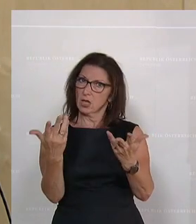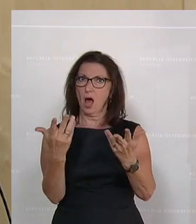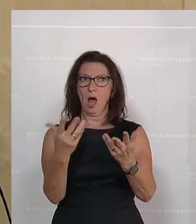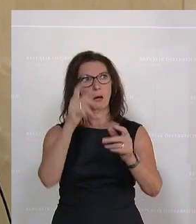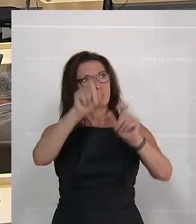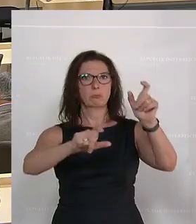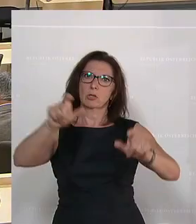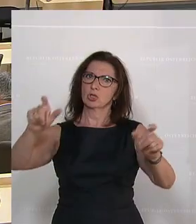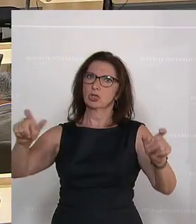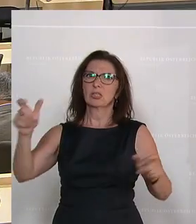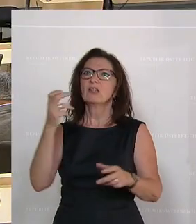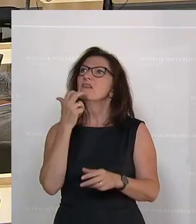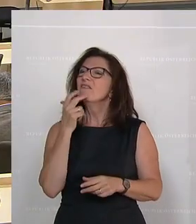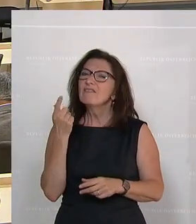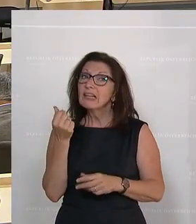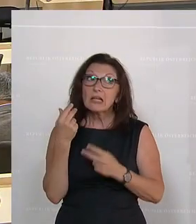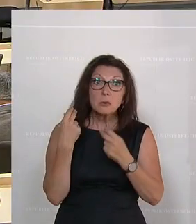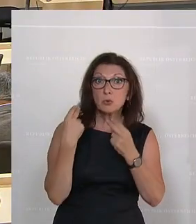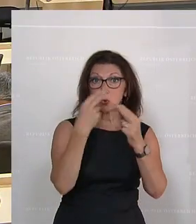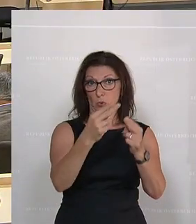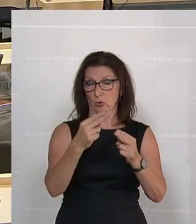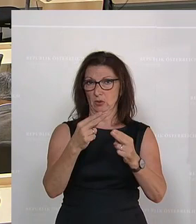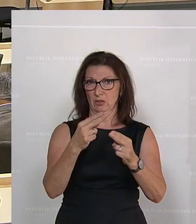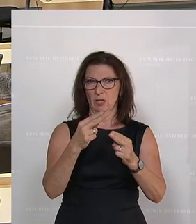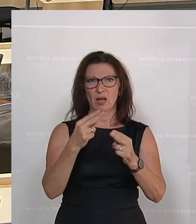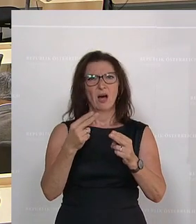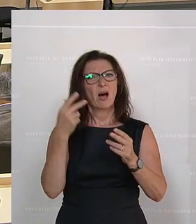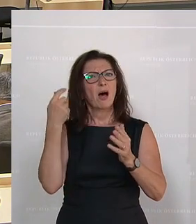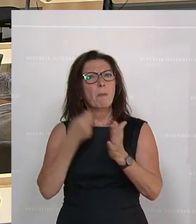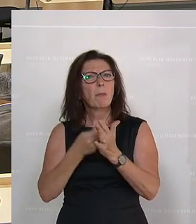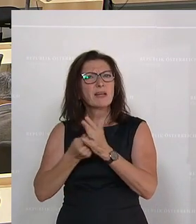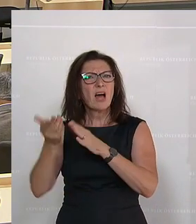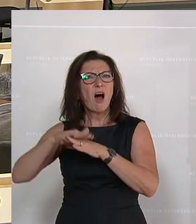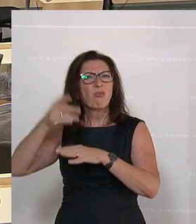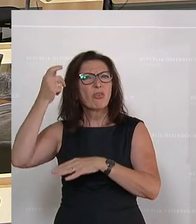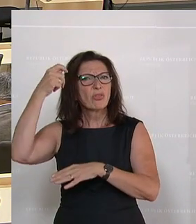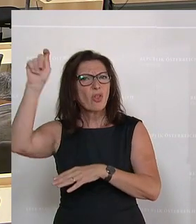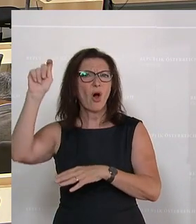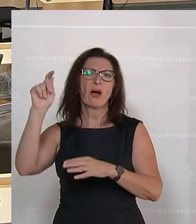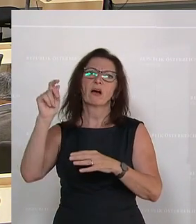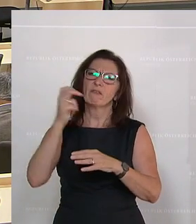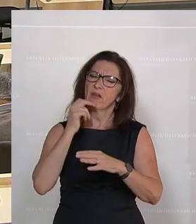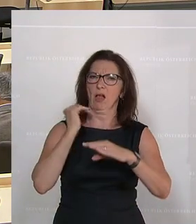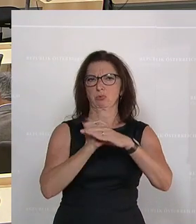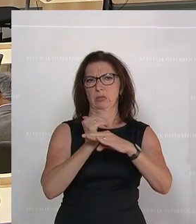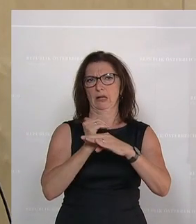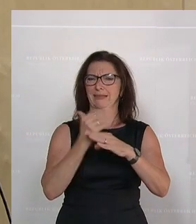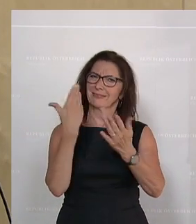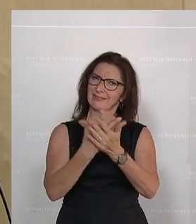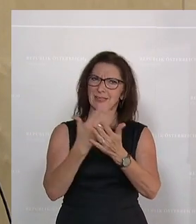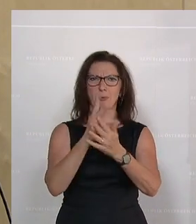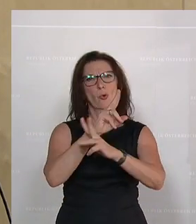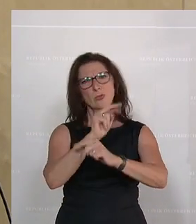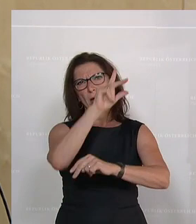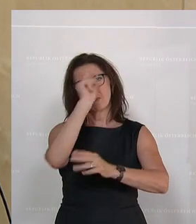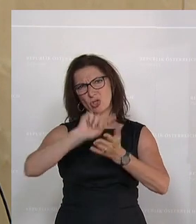möchten dass ihnen die inflation und auch die teuerung natürlich nimmt also zeigen wir den menschen in österreich dass die